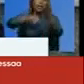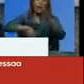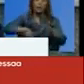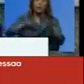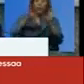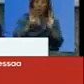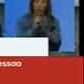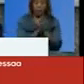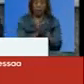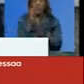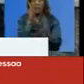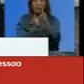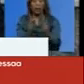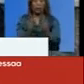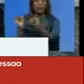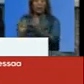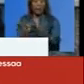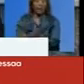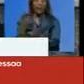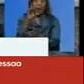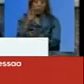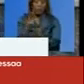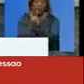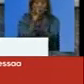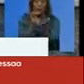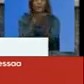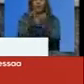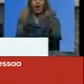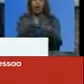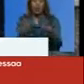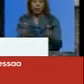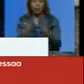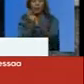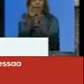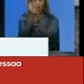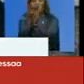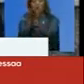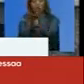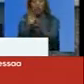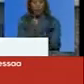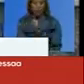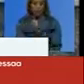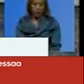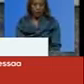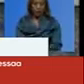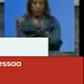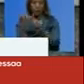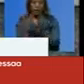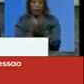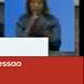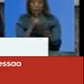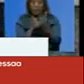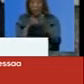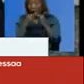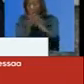በማበጀት ህዝባችንን እንደምንክስም ጭምር በዚሁ አጋጣሚ ቃል እገባለሁ በሀገርስም ሆነ